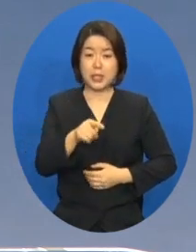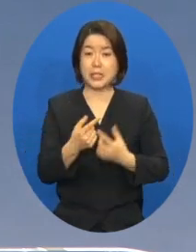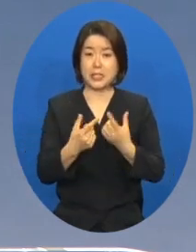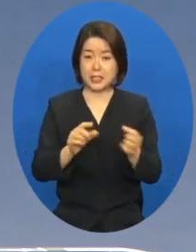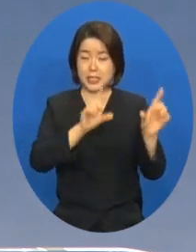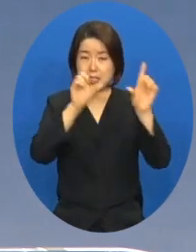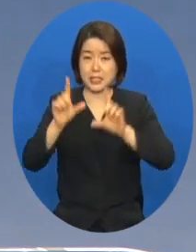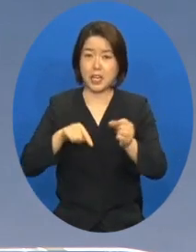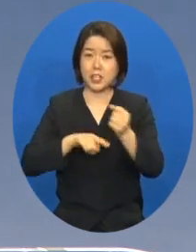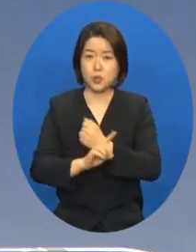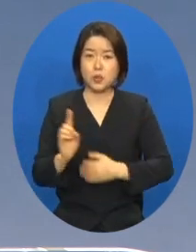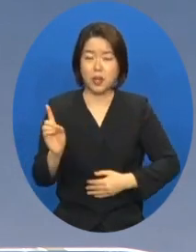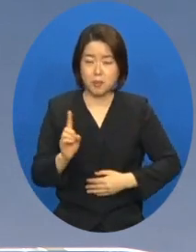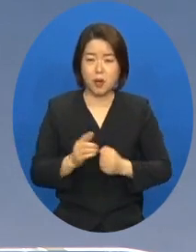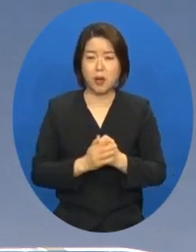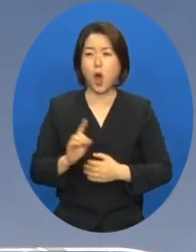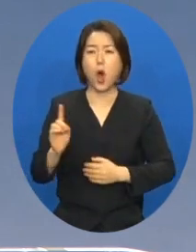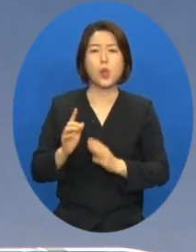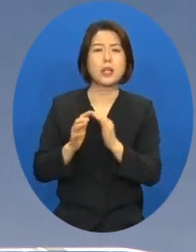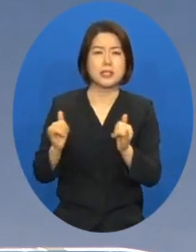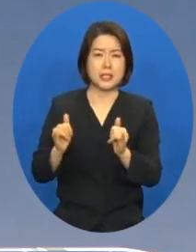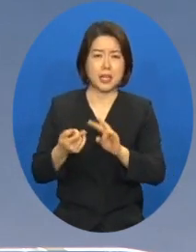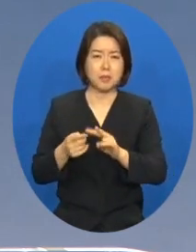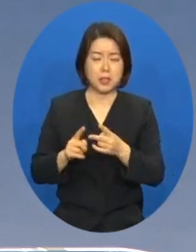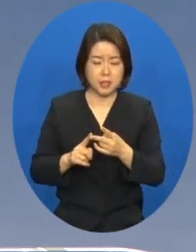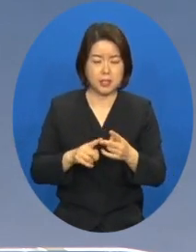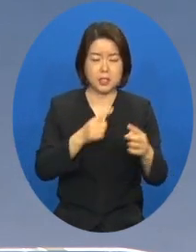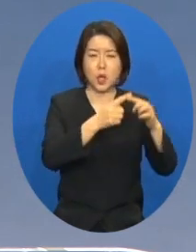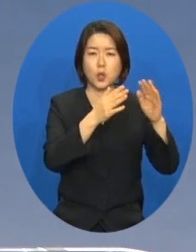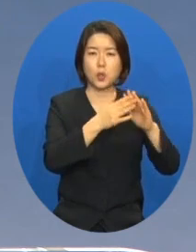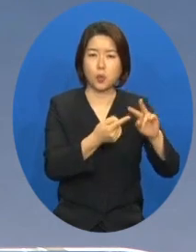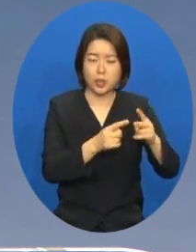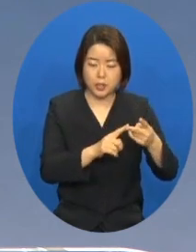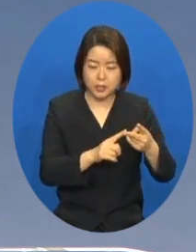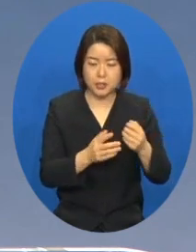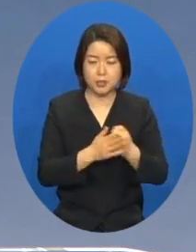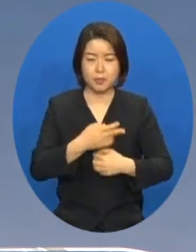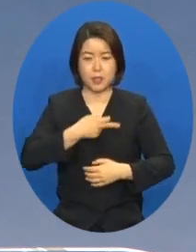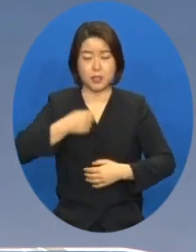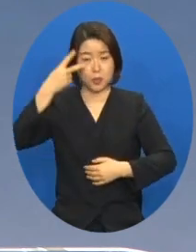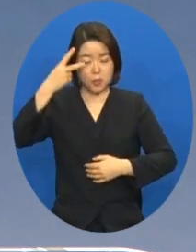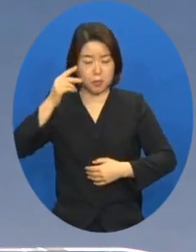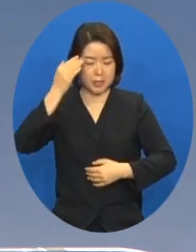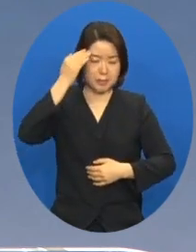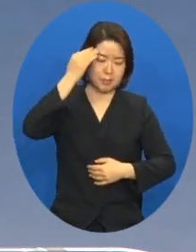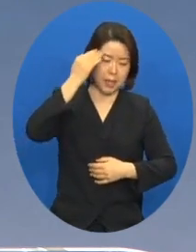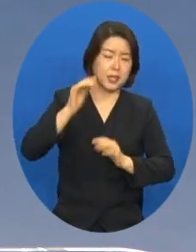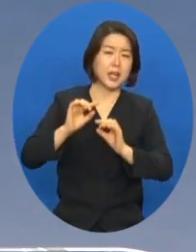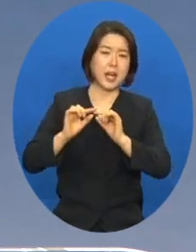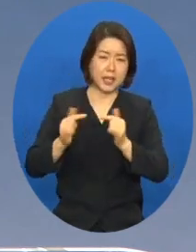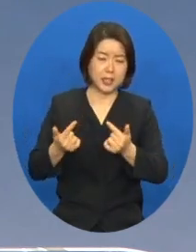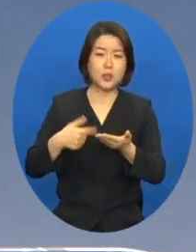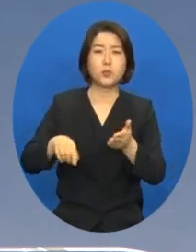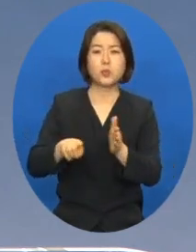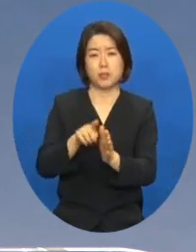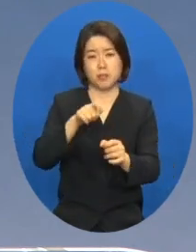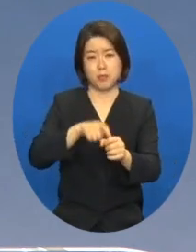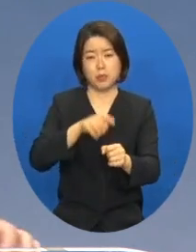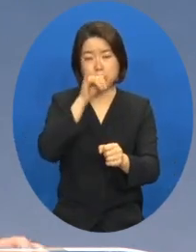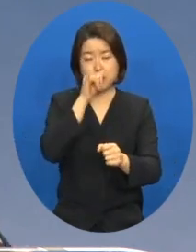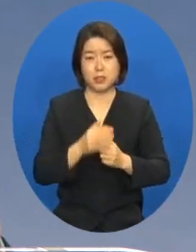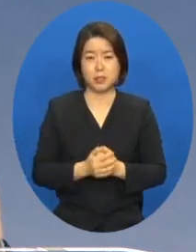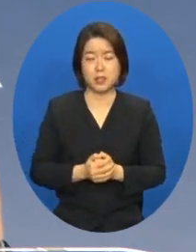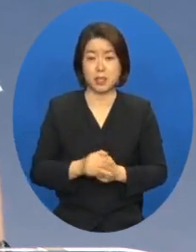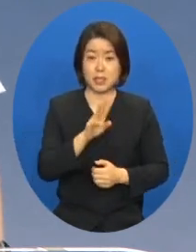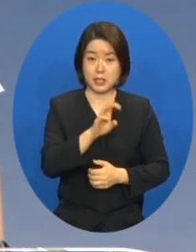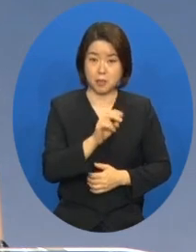이유는 어떤 사람에게든지 교회든지 사도 바울이 걸림돌이 되지 않기 위해서 그랬다는 겁니다.